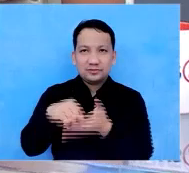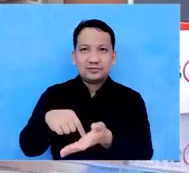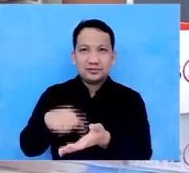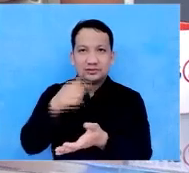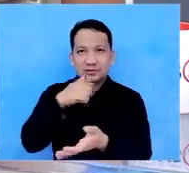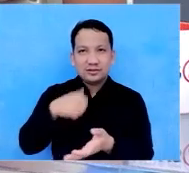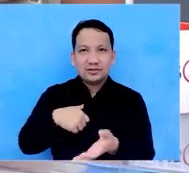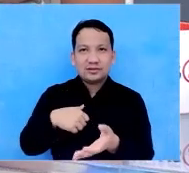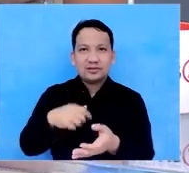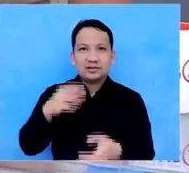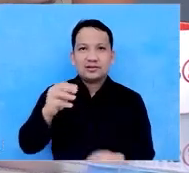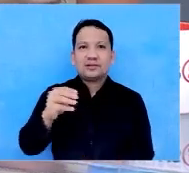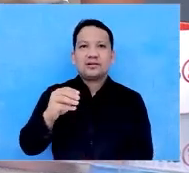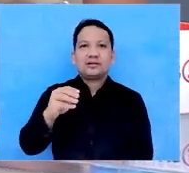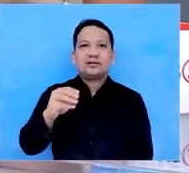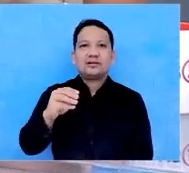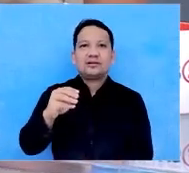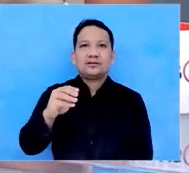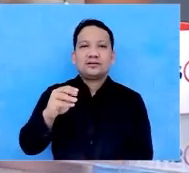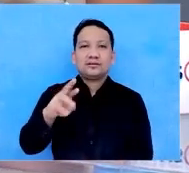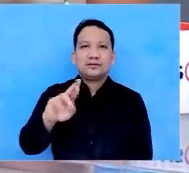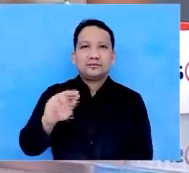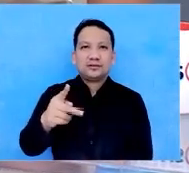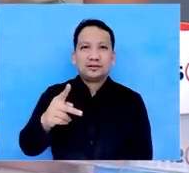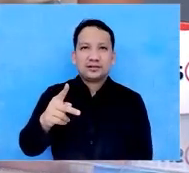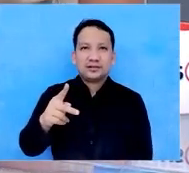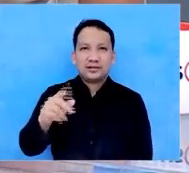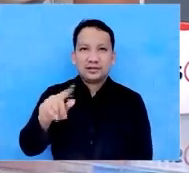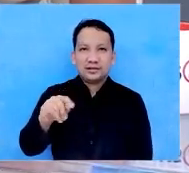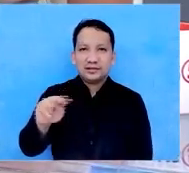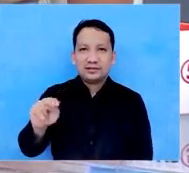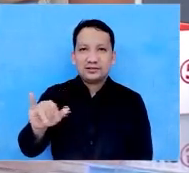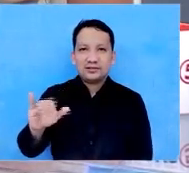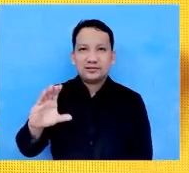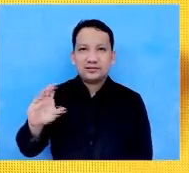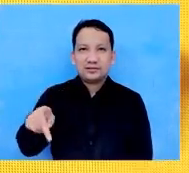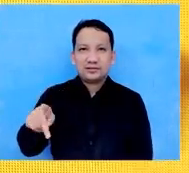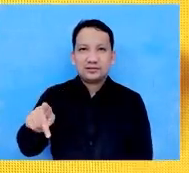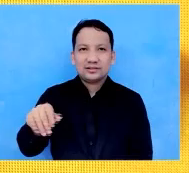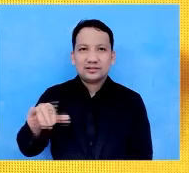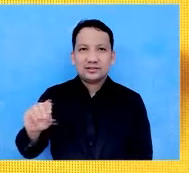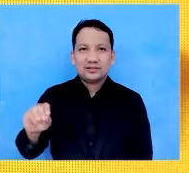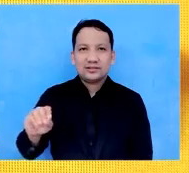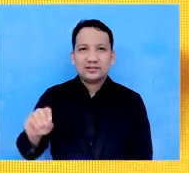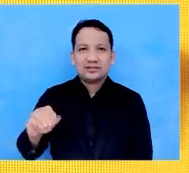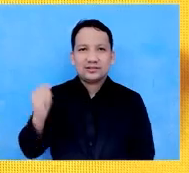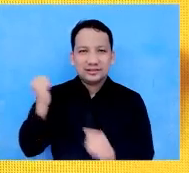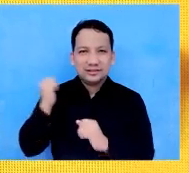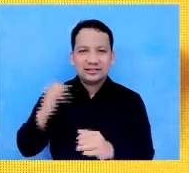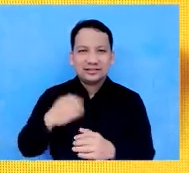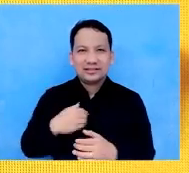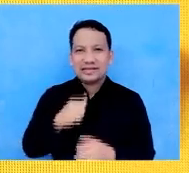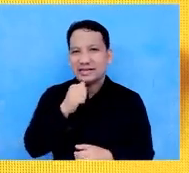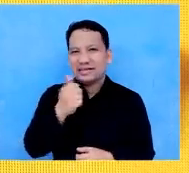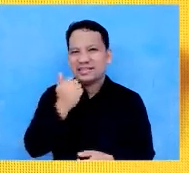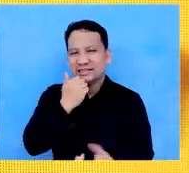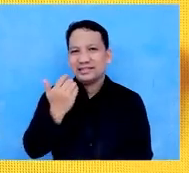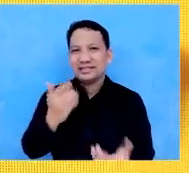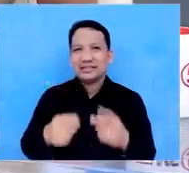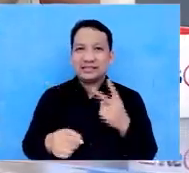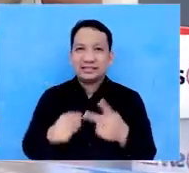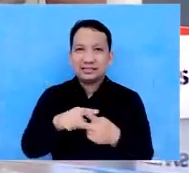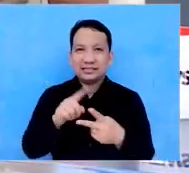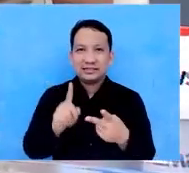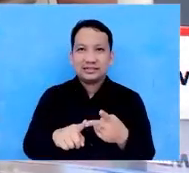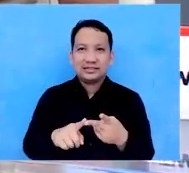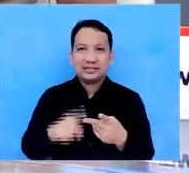binabanggit na Mark Anthony Carpio. Yes. Ikaw ba yun? Sana ako yun. Apparently, dalawa po pala yung